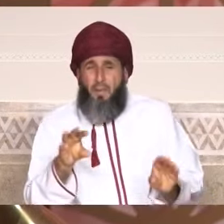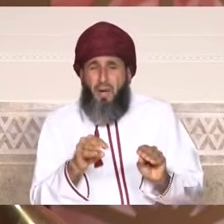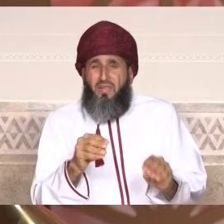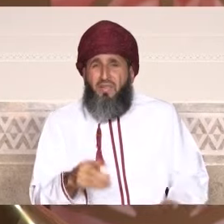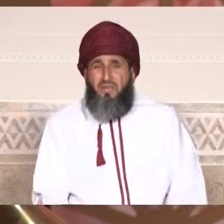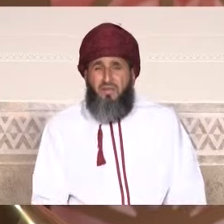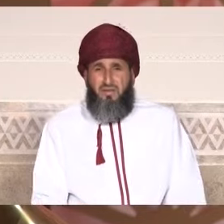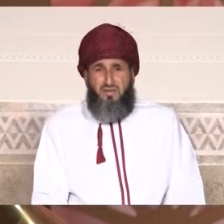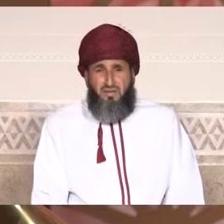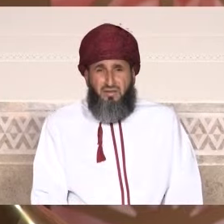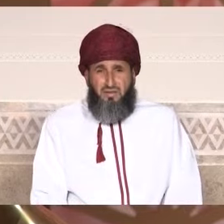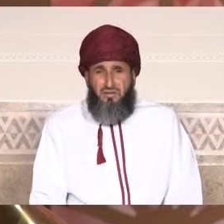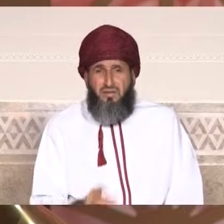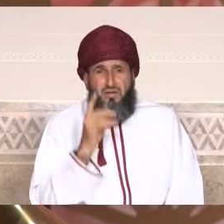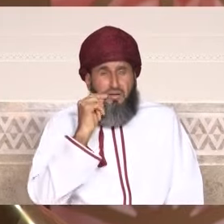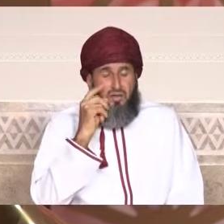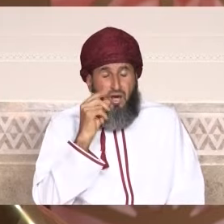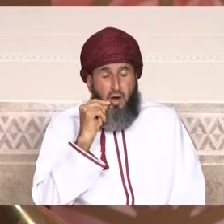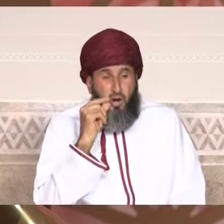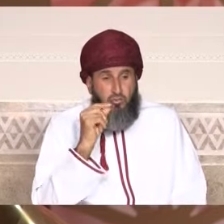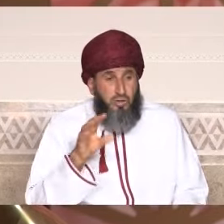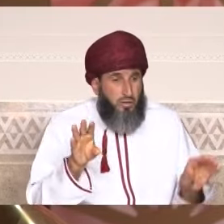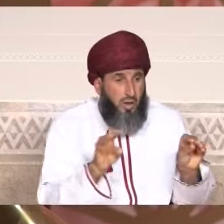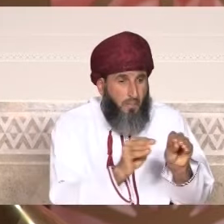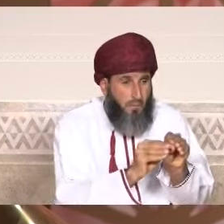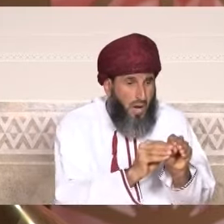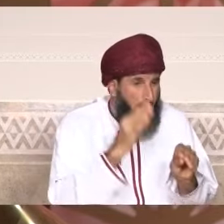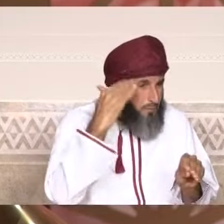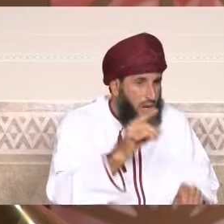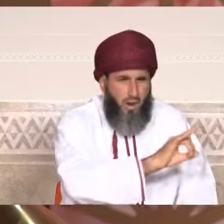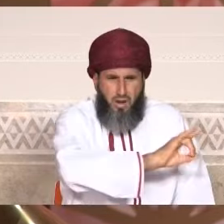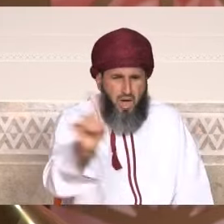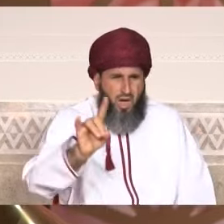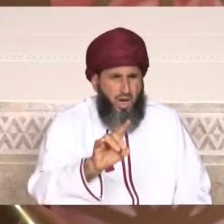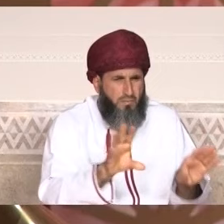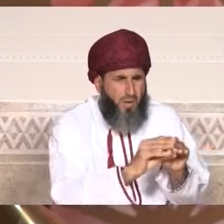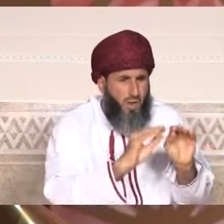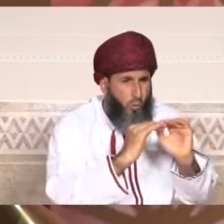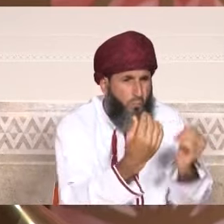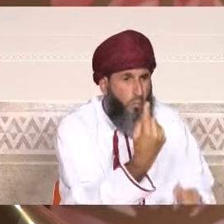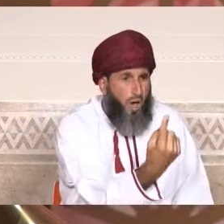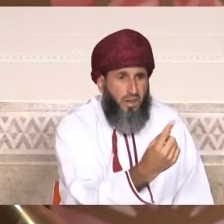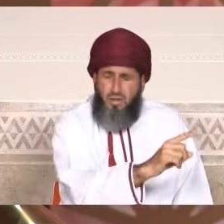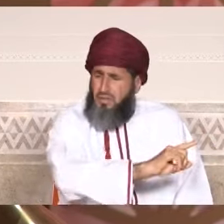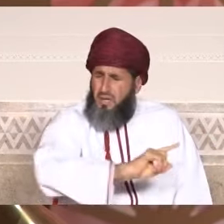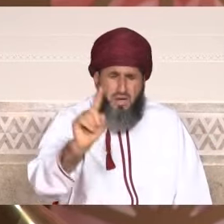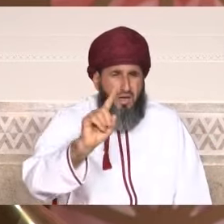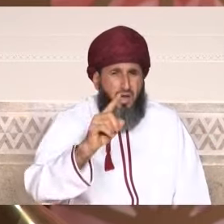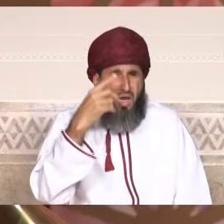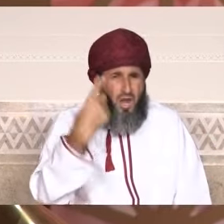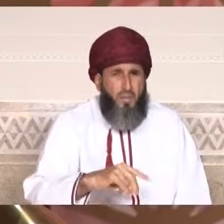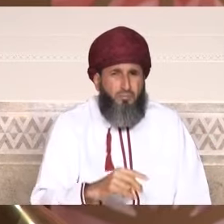وقال أيضا لا يخلون رجل بامرأة، لا يخلون رجل بامرأة، ووردت هذه